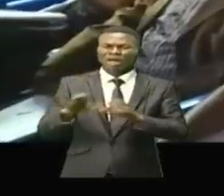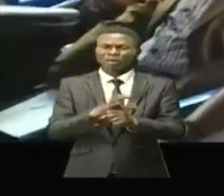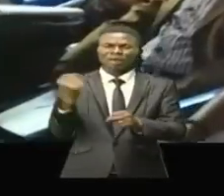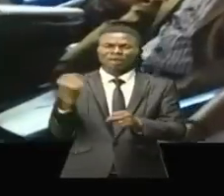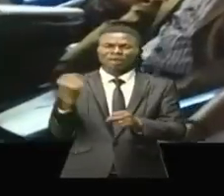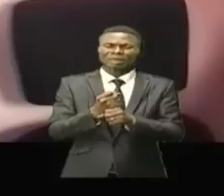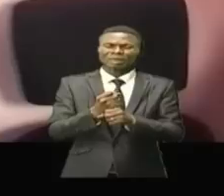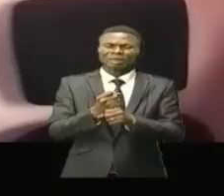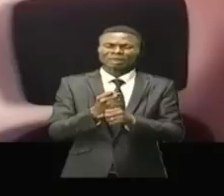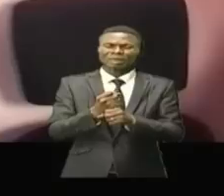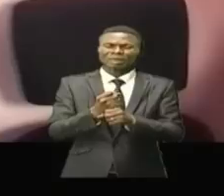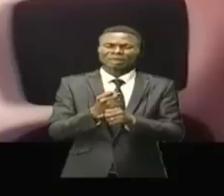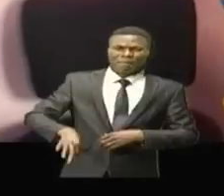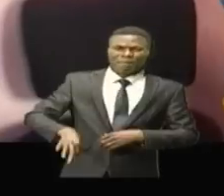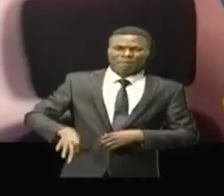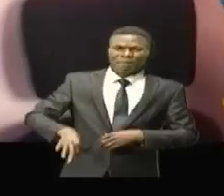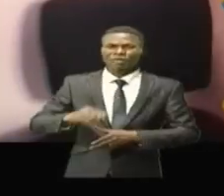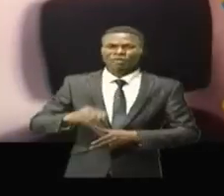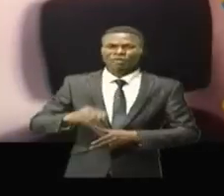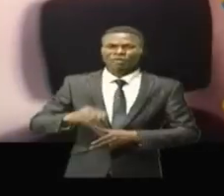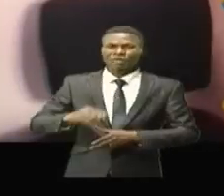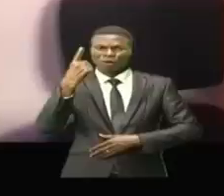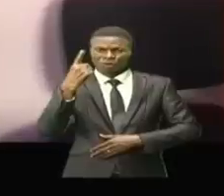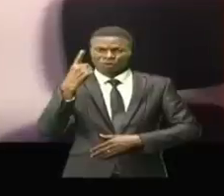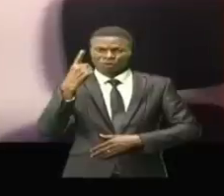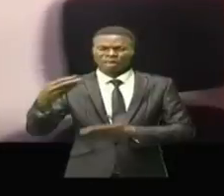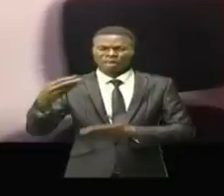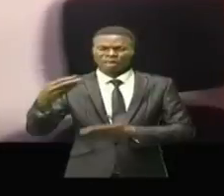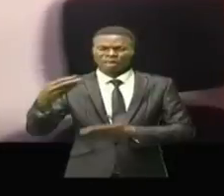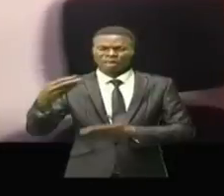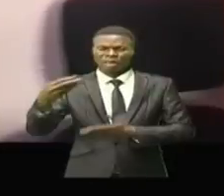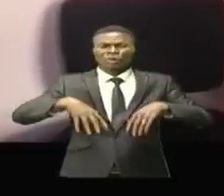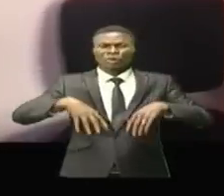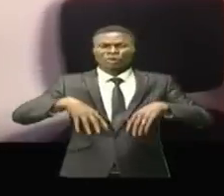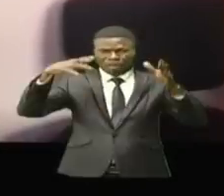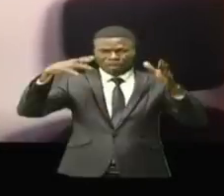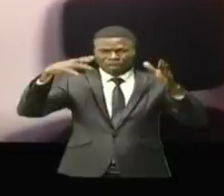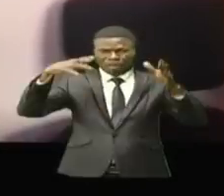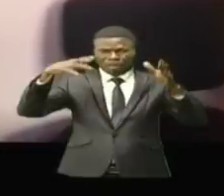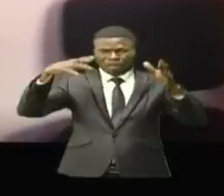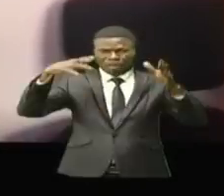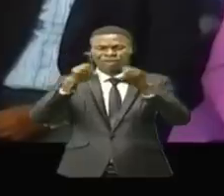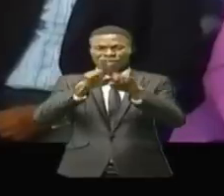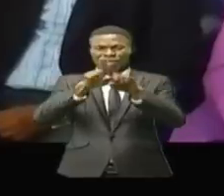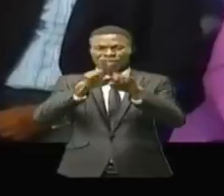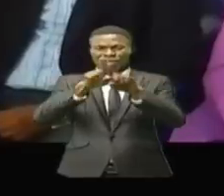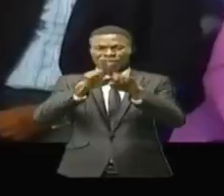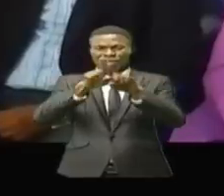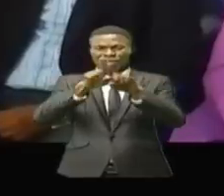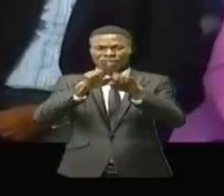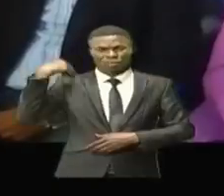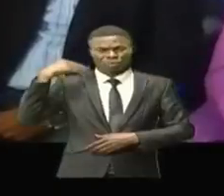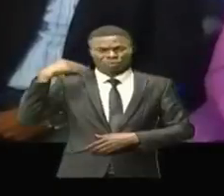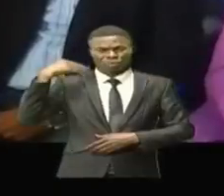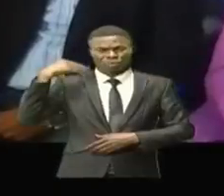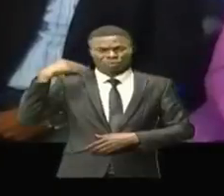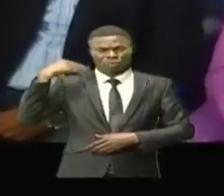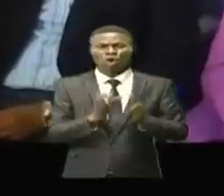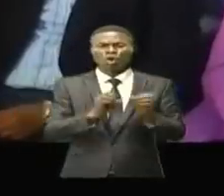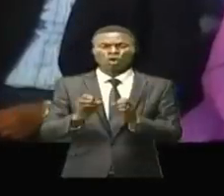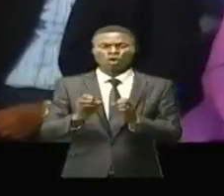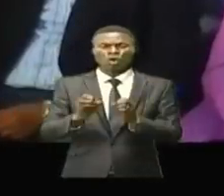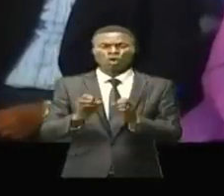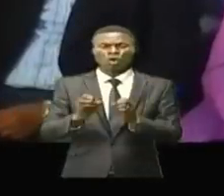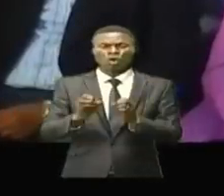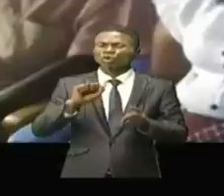biens fondés de l'existence du guichet unique, gage la maximisation des recettes municipales et urbaines de l'État, et enfin l'organisation efficace de la territoriale dans toutes